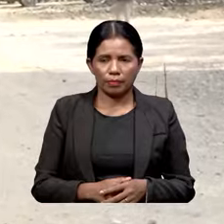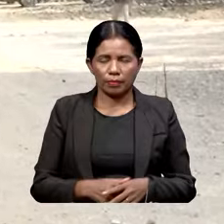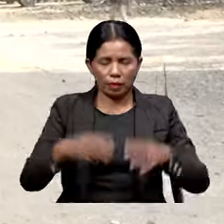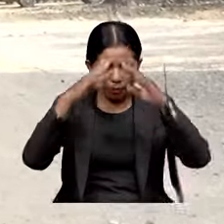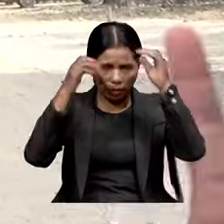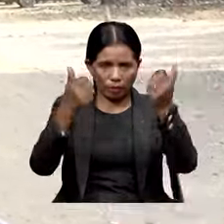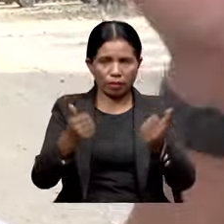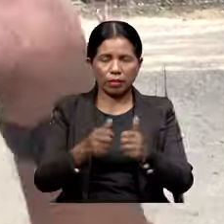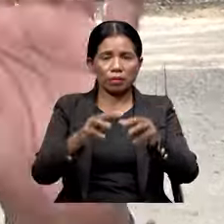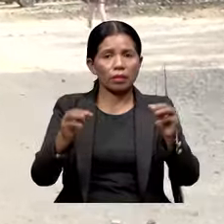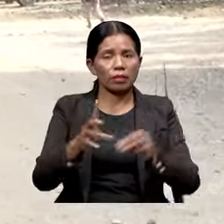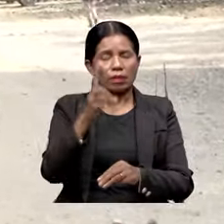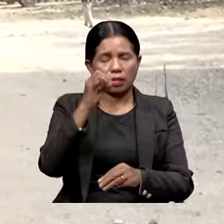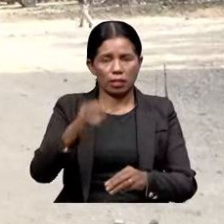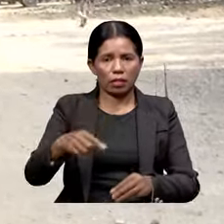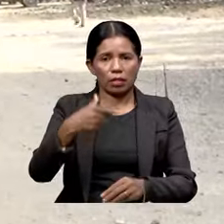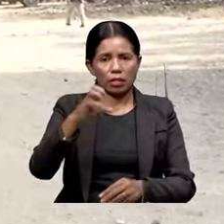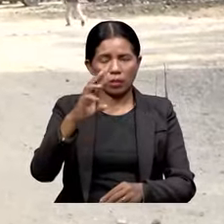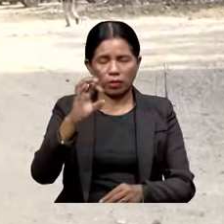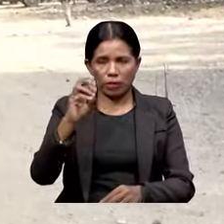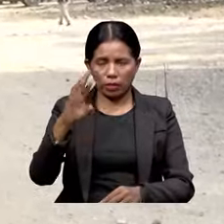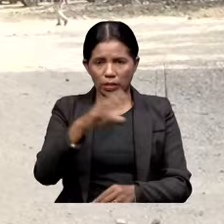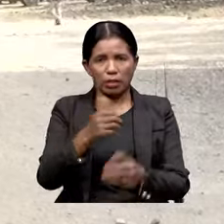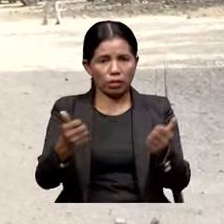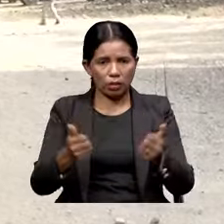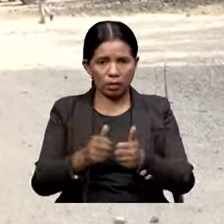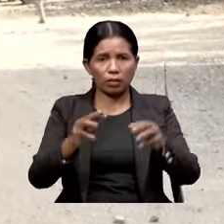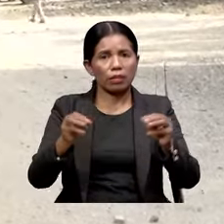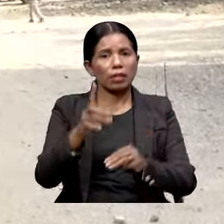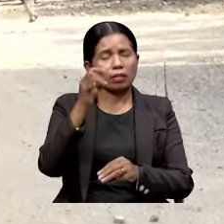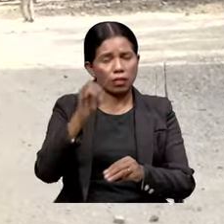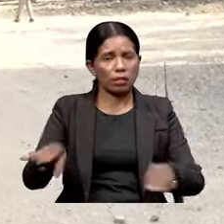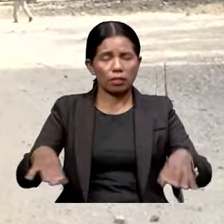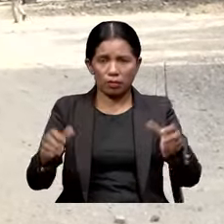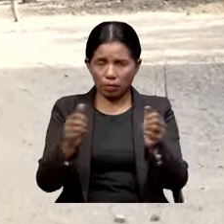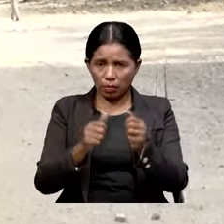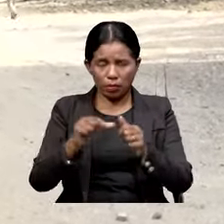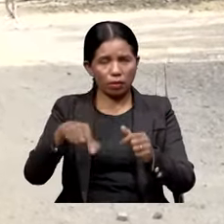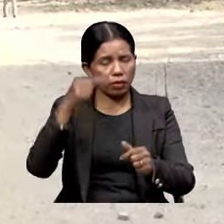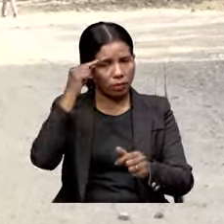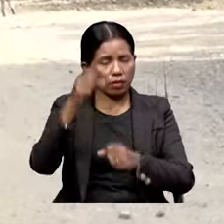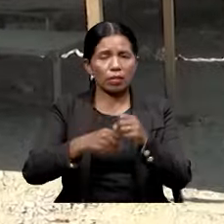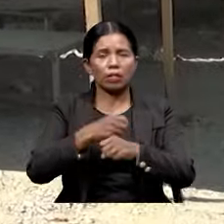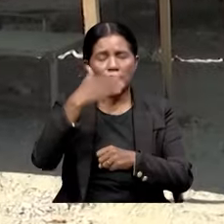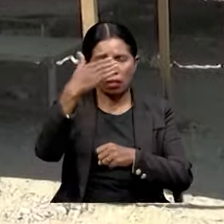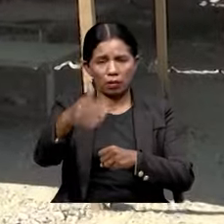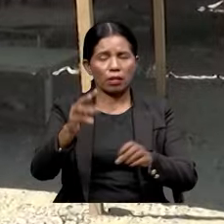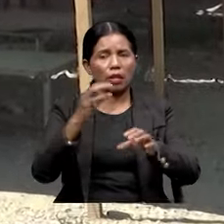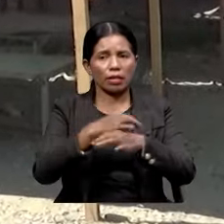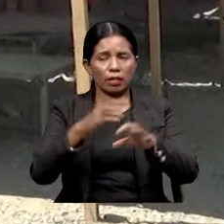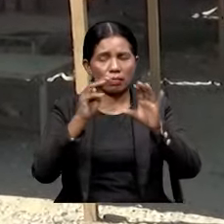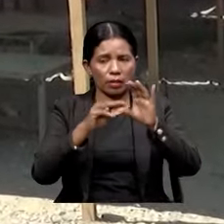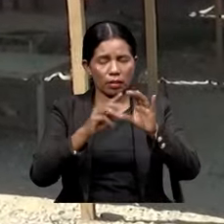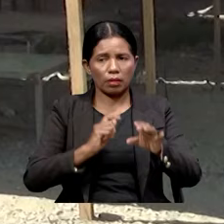Presidente Autoridade Município de Ili, Gregório Saldanha, informa Autoridade Município de Ili se coordena o Governo Central no neti nang oin bela hadia mercado man lewana